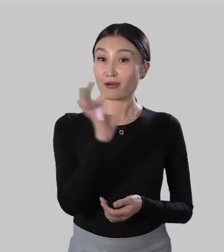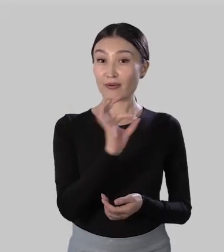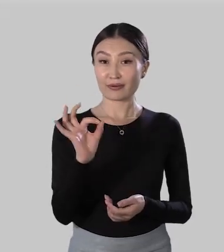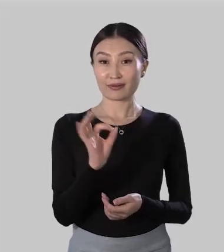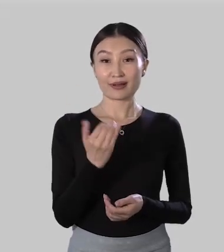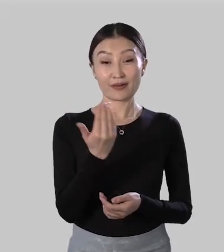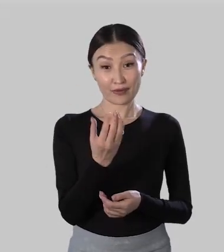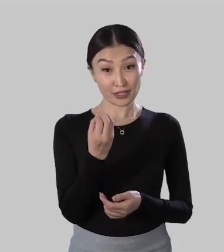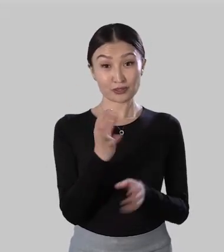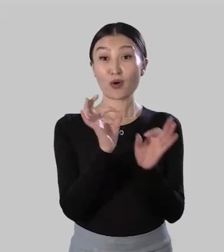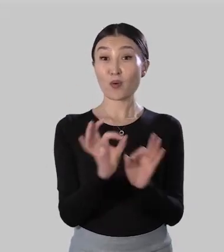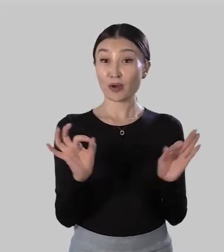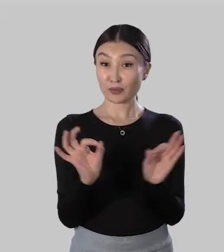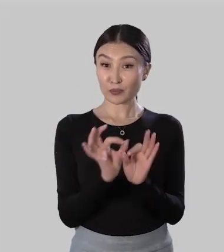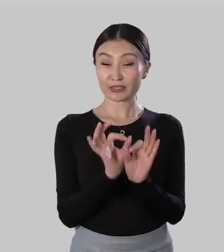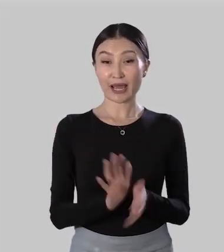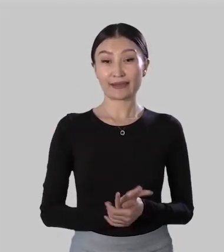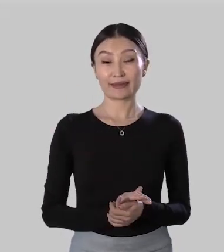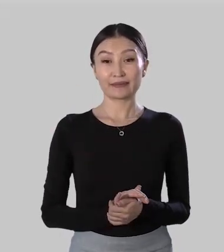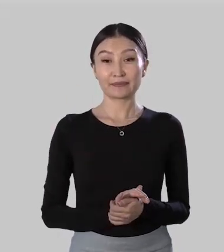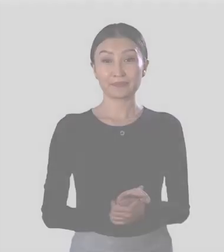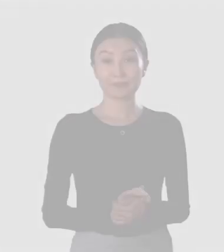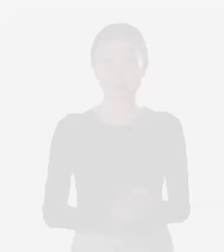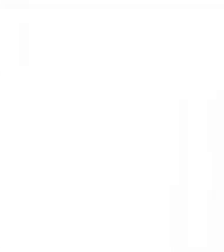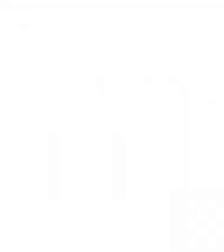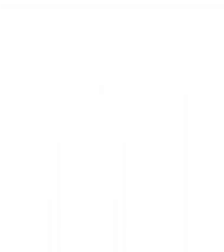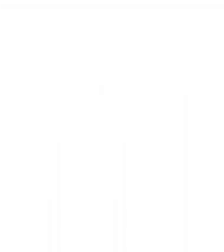О, она еще и музыкальная!